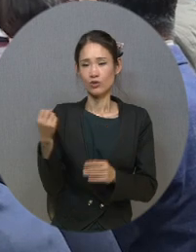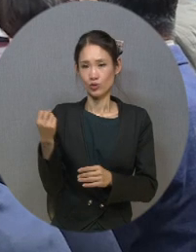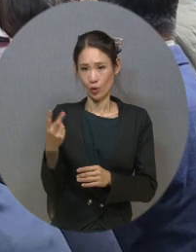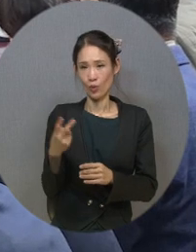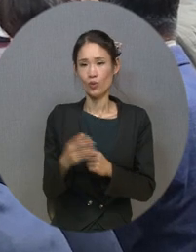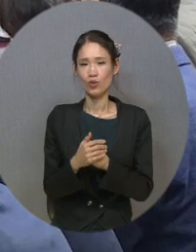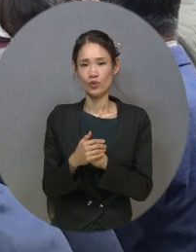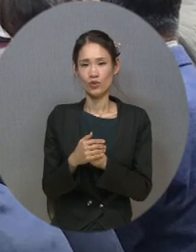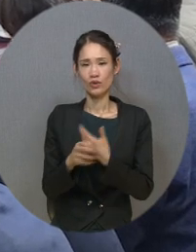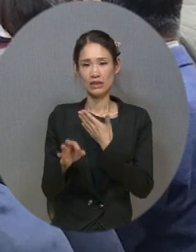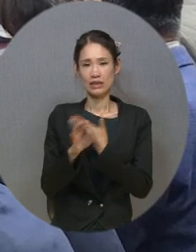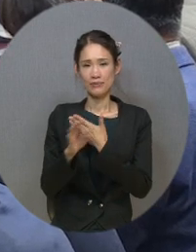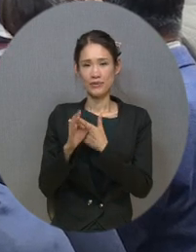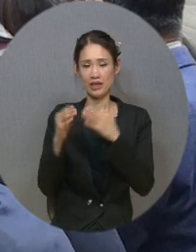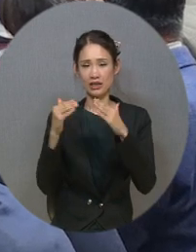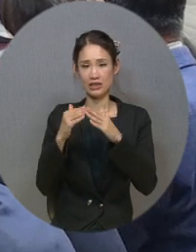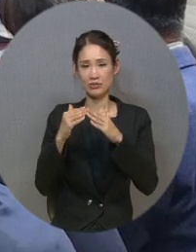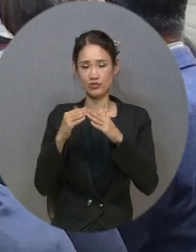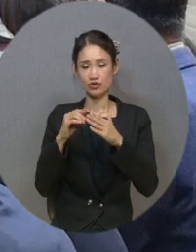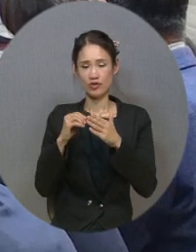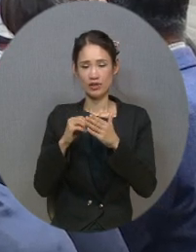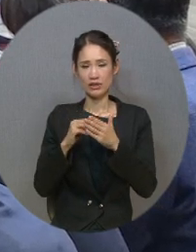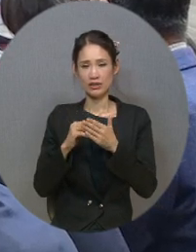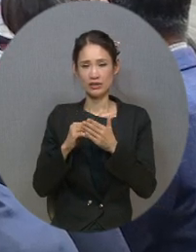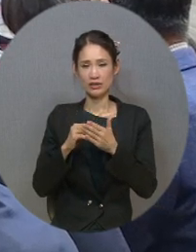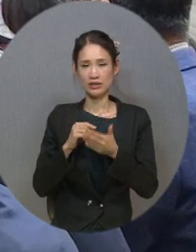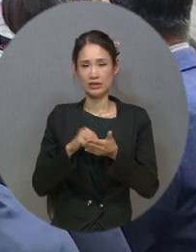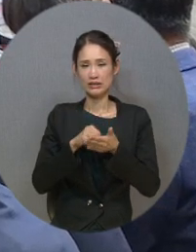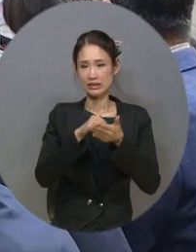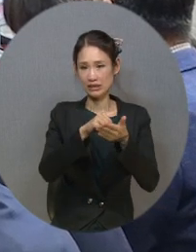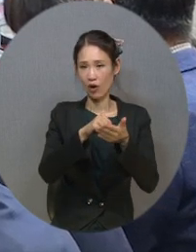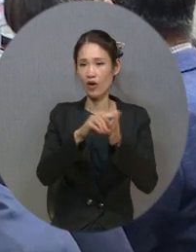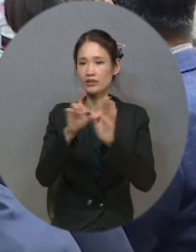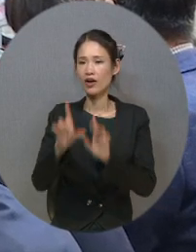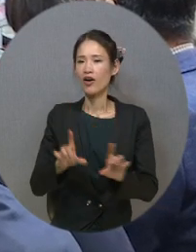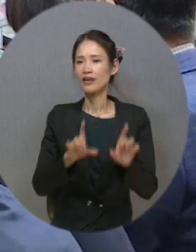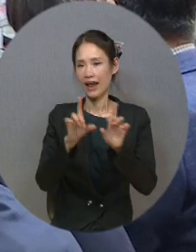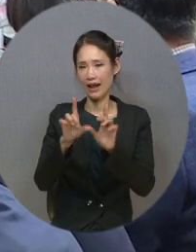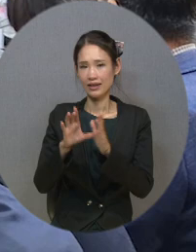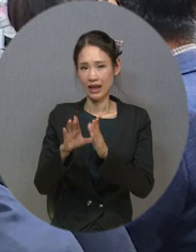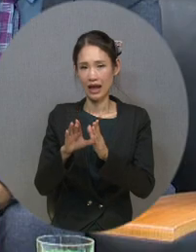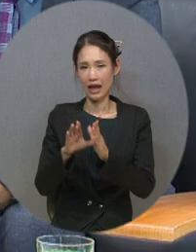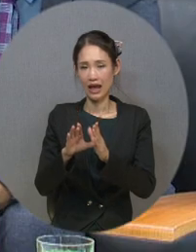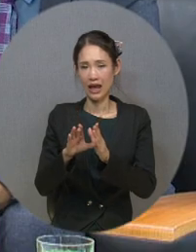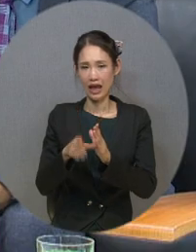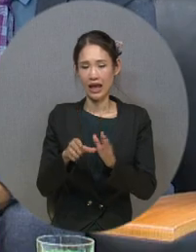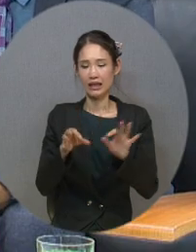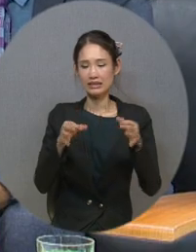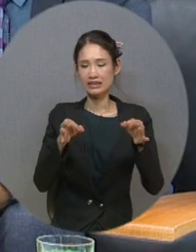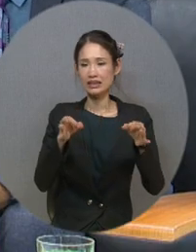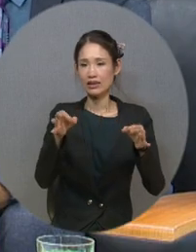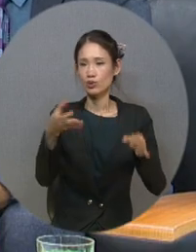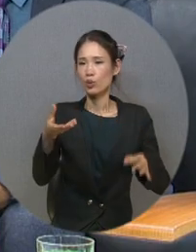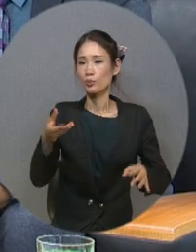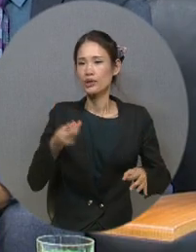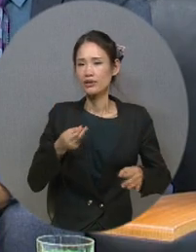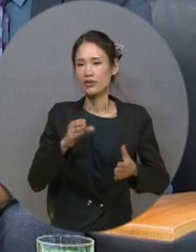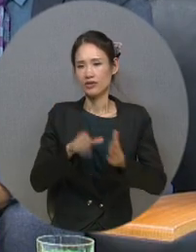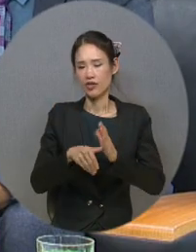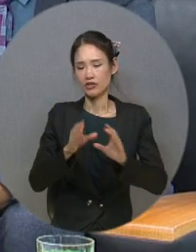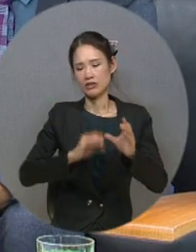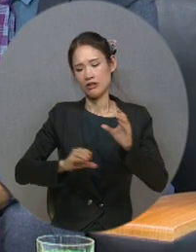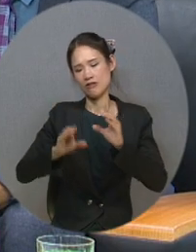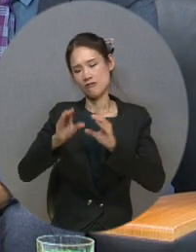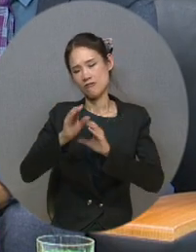이제 임대주택을 입주할 때 은행으로부터 대출받은 자금의 이자를 최대